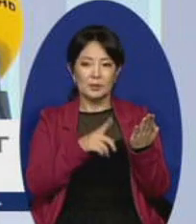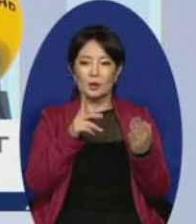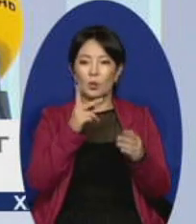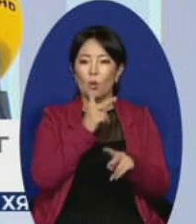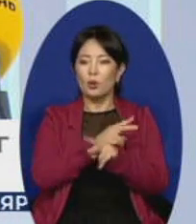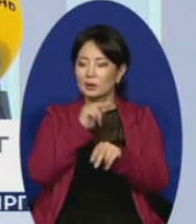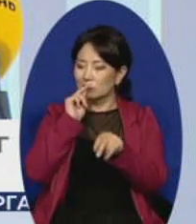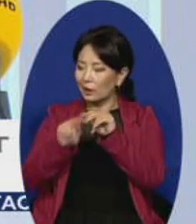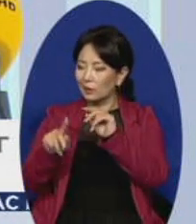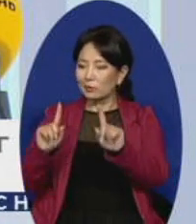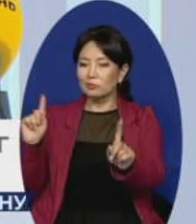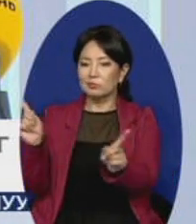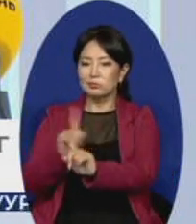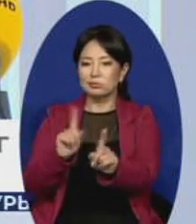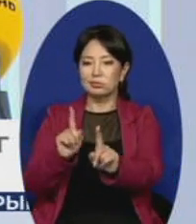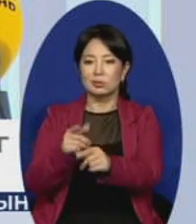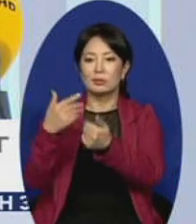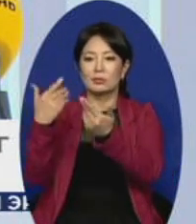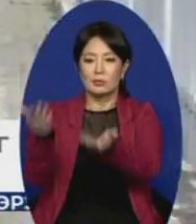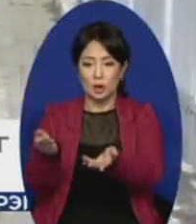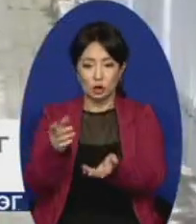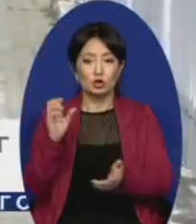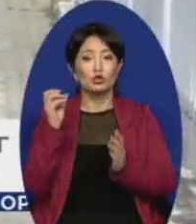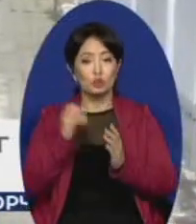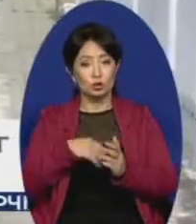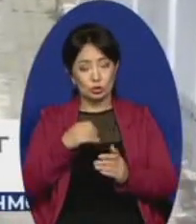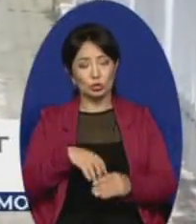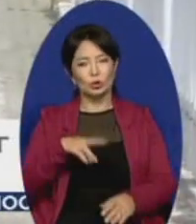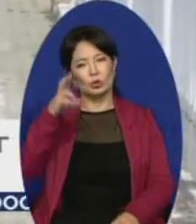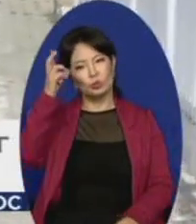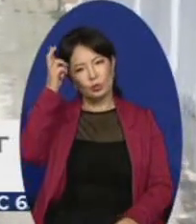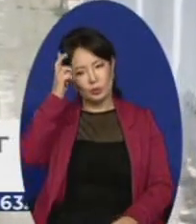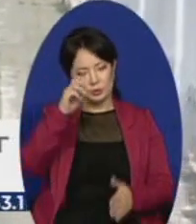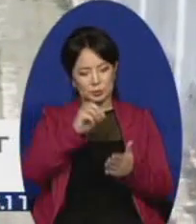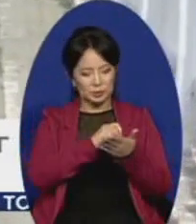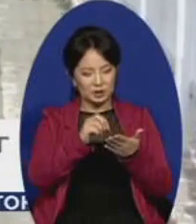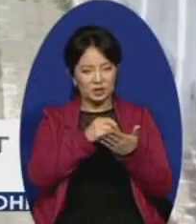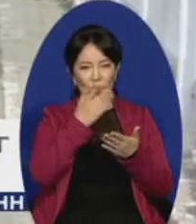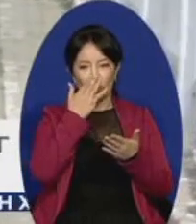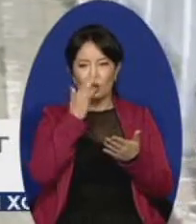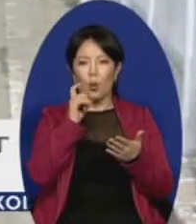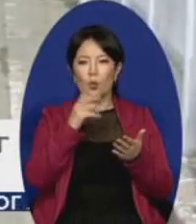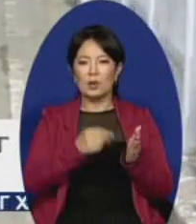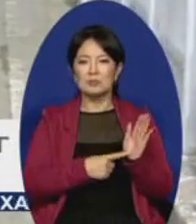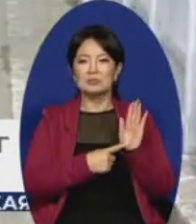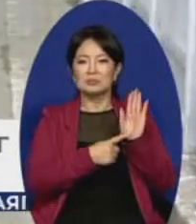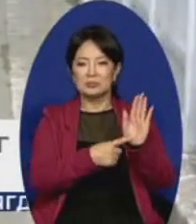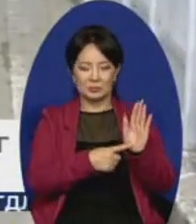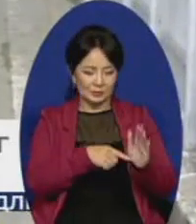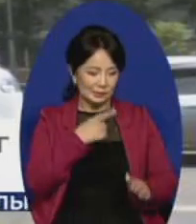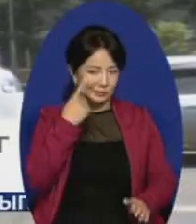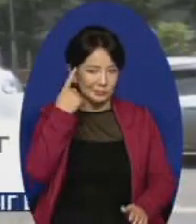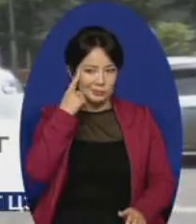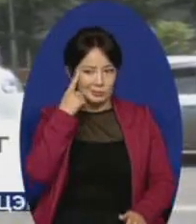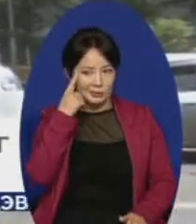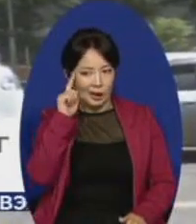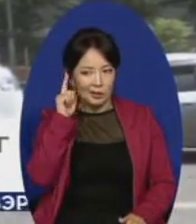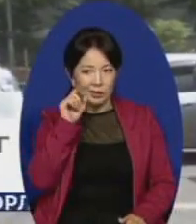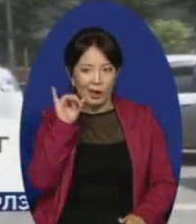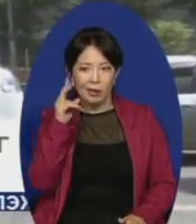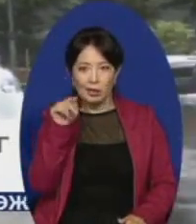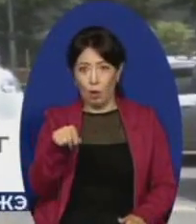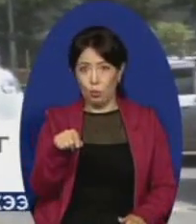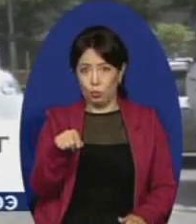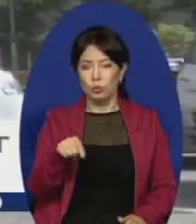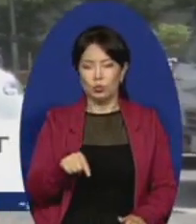байгууллагад эрүүгийн хууль заасны дагуу шилжүүлэх үүрэгтэй. Боловсролын бичиг баримтыг хуурамчаар үйлдэх нь санаатай хийж байгаа гэмт хэрэг. Нэг